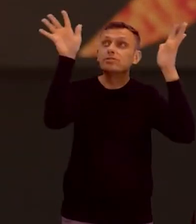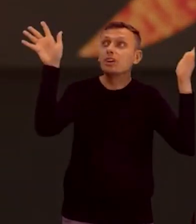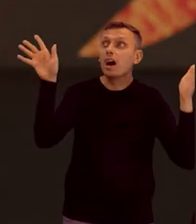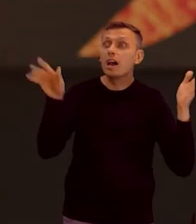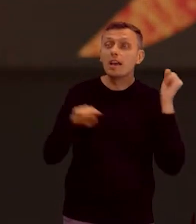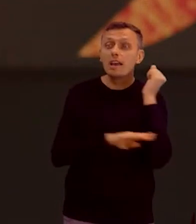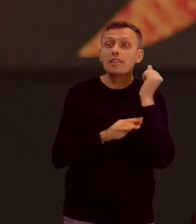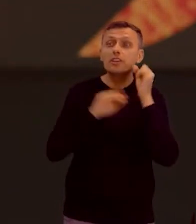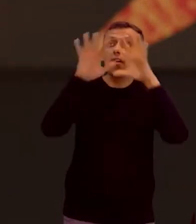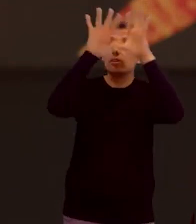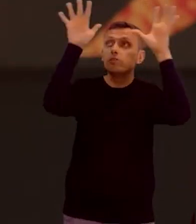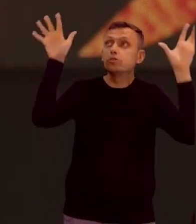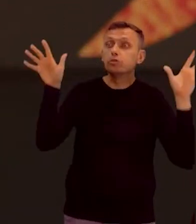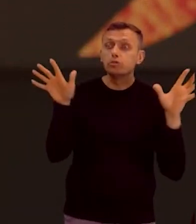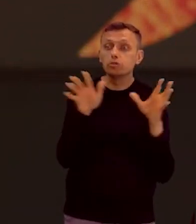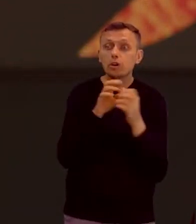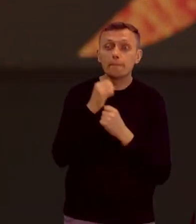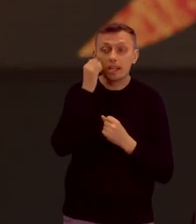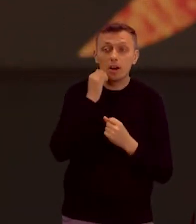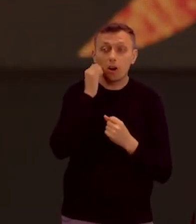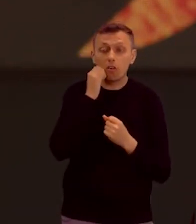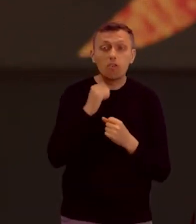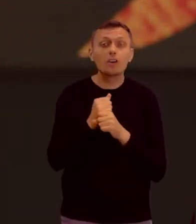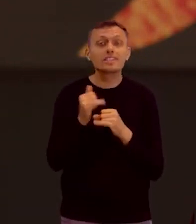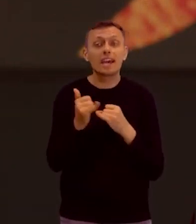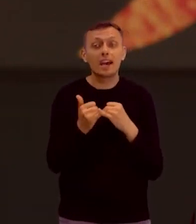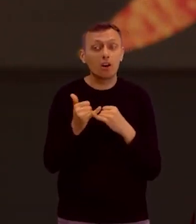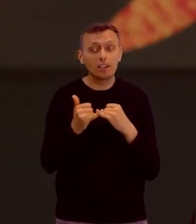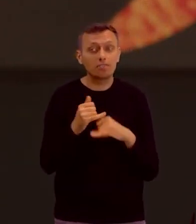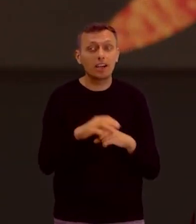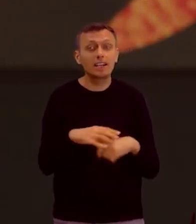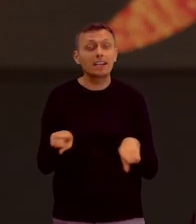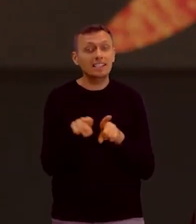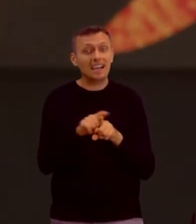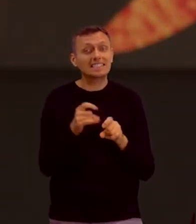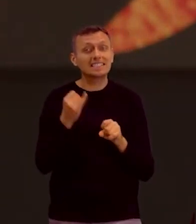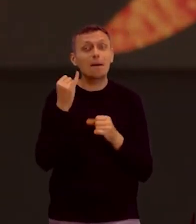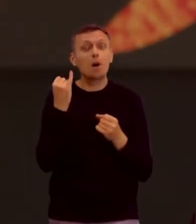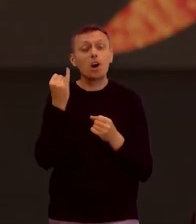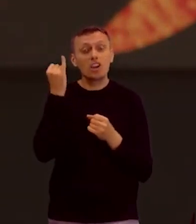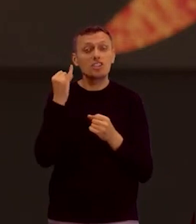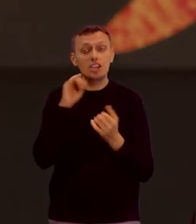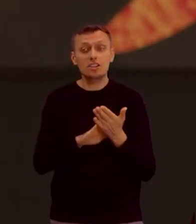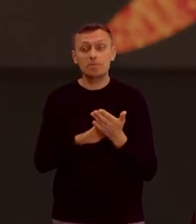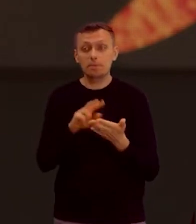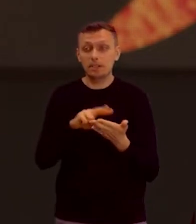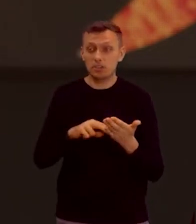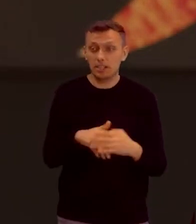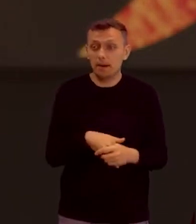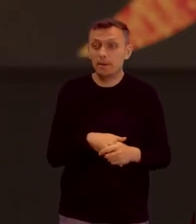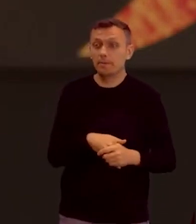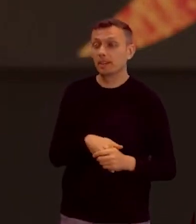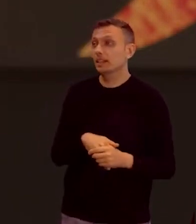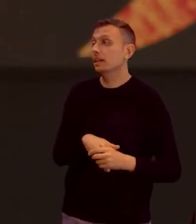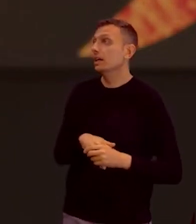potencjał czynienia dobra na świecie. Cóż za przywilej, że Bóg daje nam opiekę nad Jego